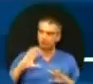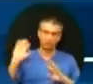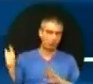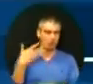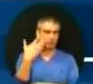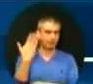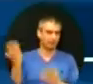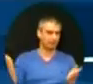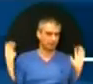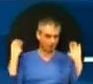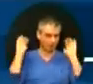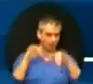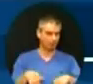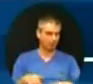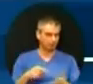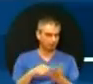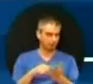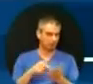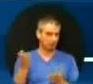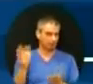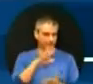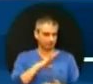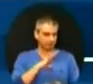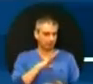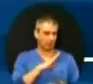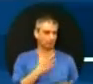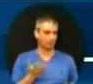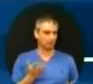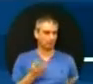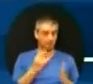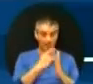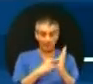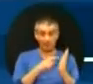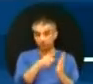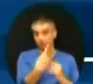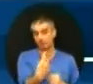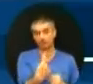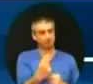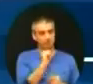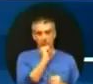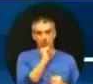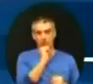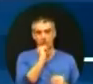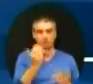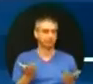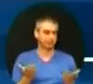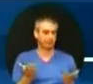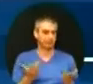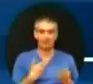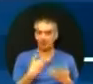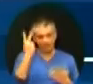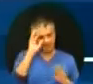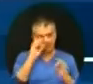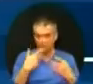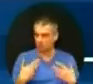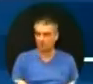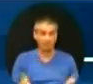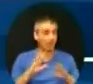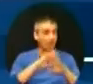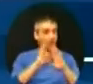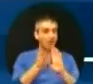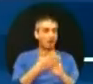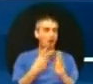את המדינה שלמה לאזור סכנה, בחקיקה שהם עצמם לא רוצים בה, שאין בה היגיון, שכל